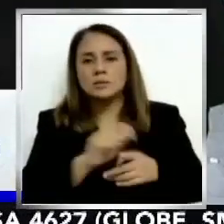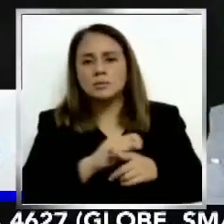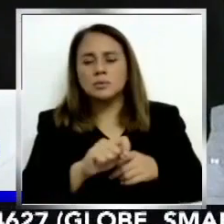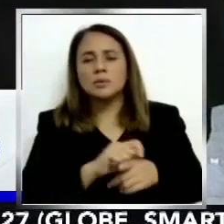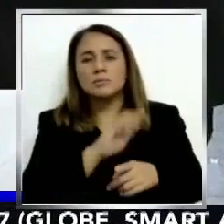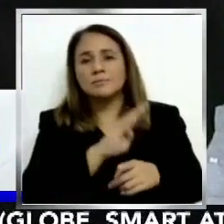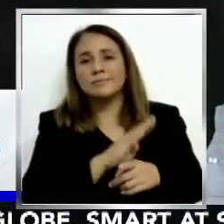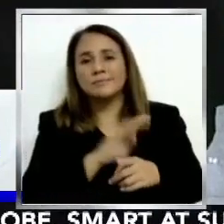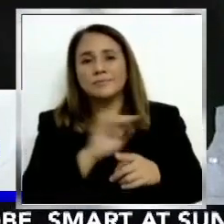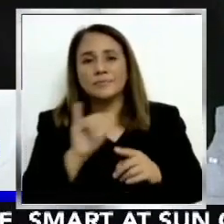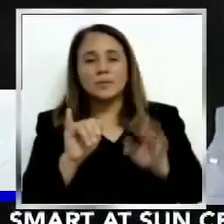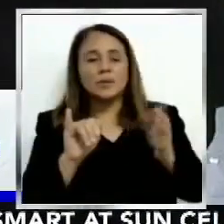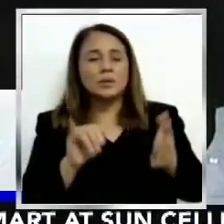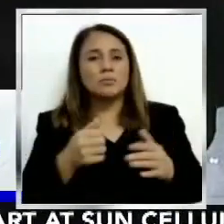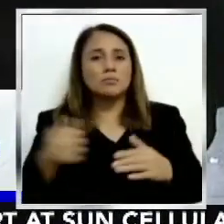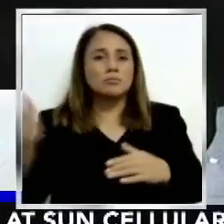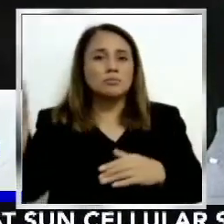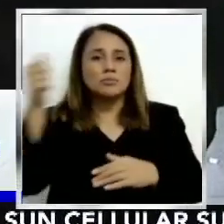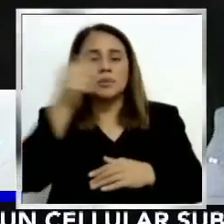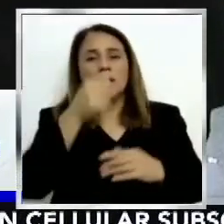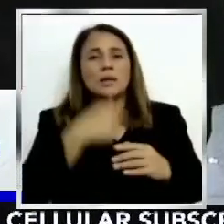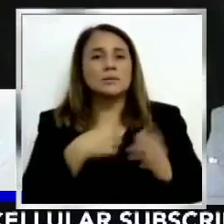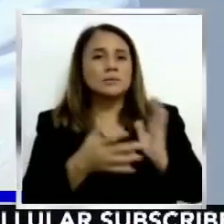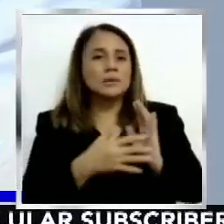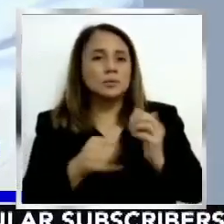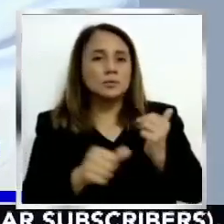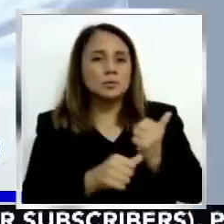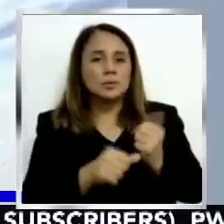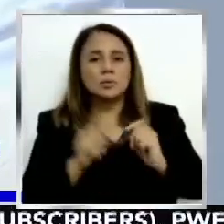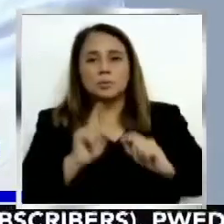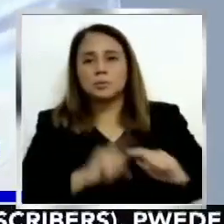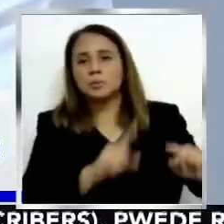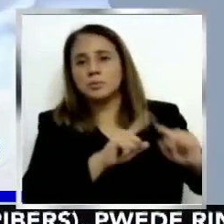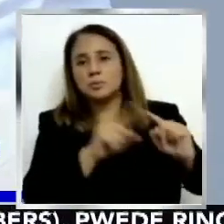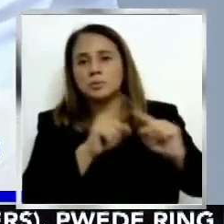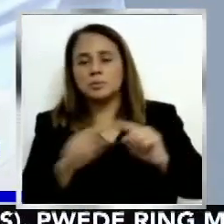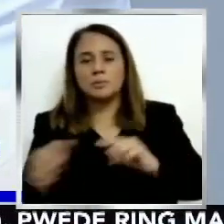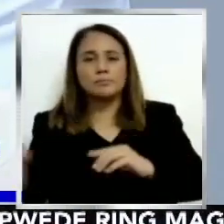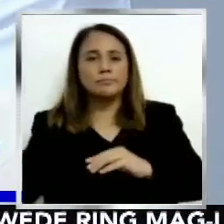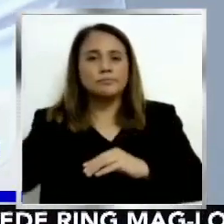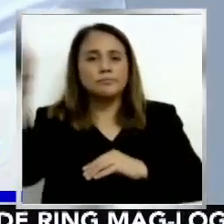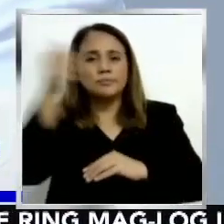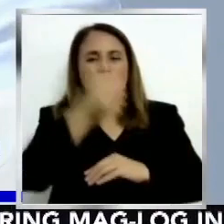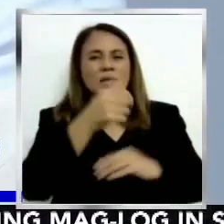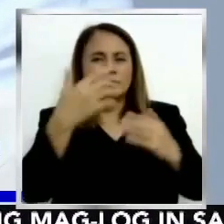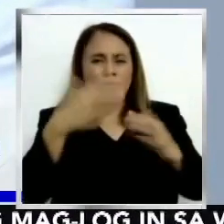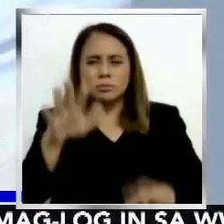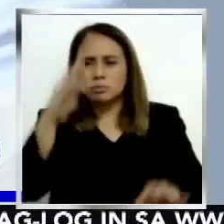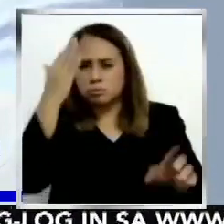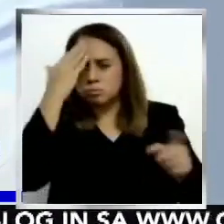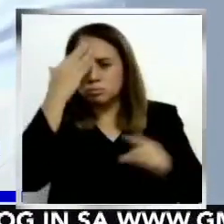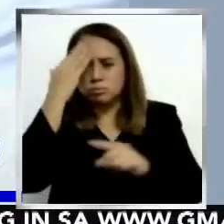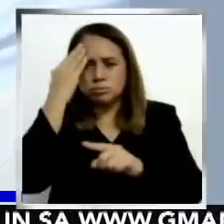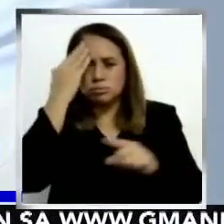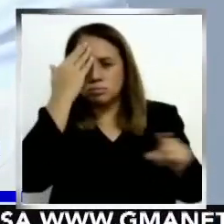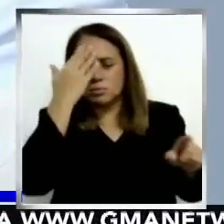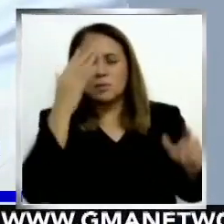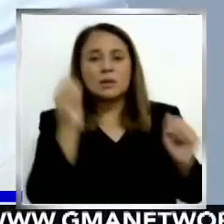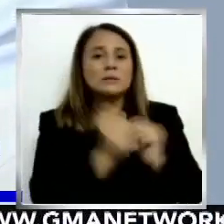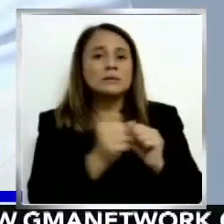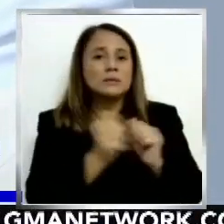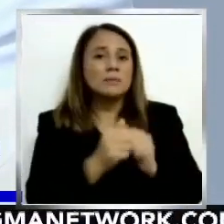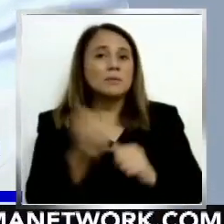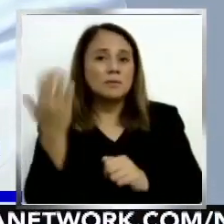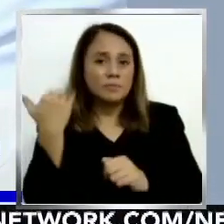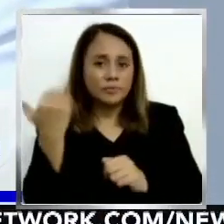at technical assistant ng iba't ibang commissioner. Magkakilala tayo lahat eh. Kakasama na tayo dati eh. Alam